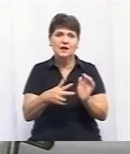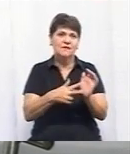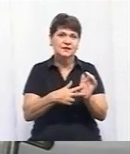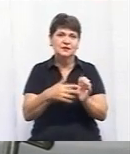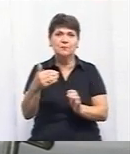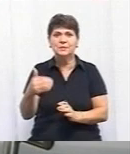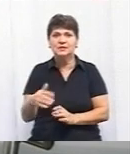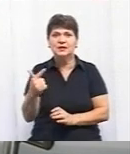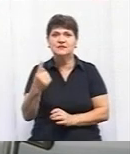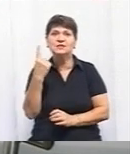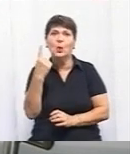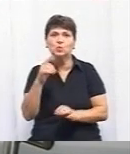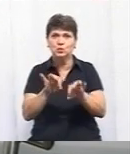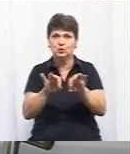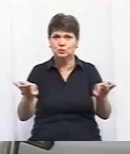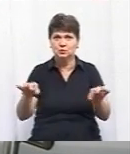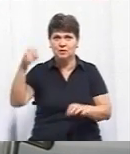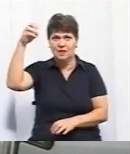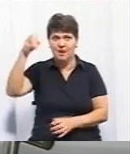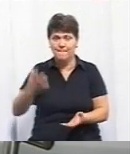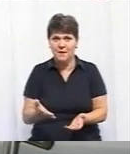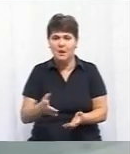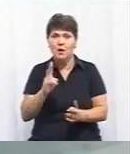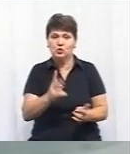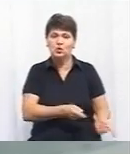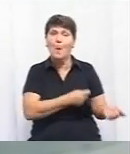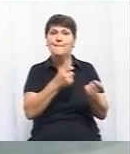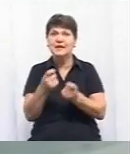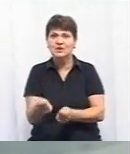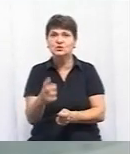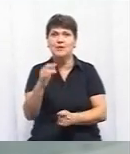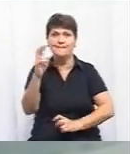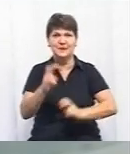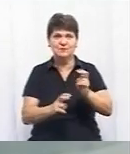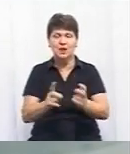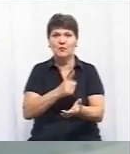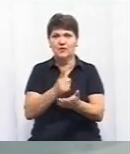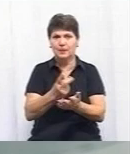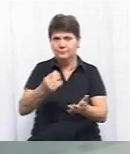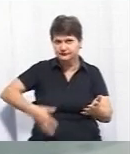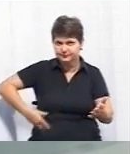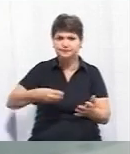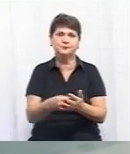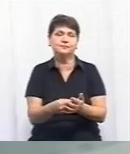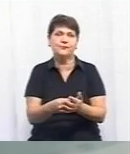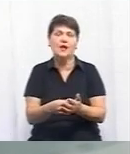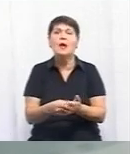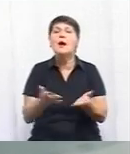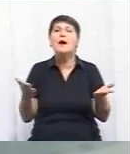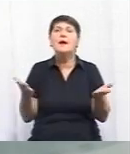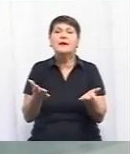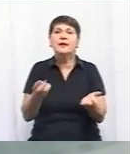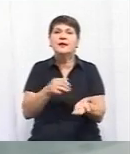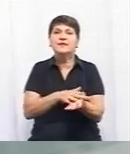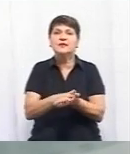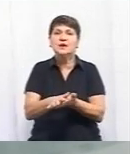6,50-8,50 гривень за одну штуку. Тобто той, хто приносить на підприємство, він має сплатити за це. Які витрати знадобилися